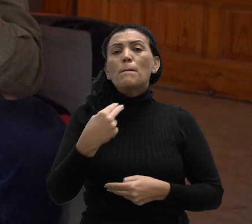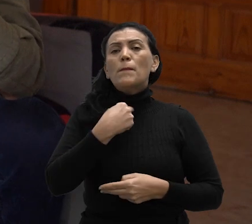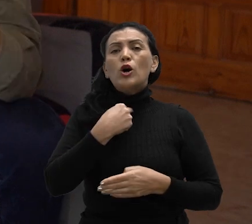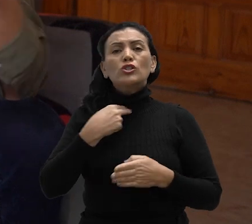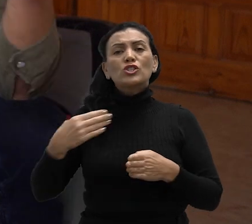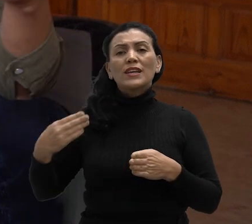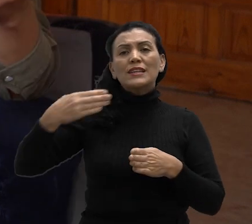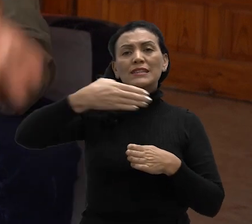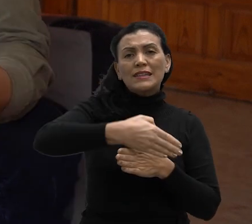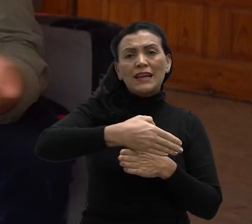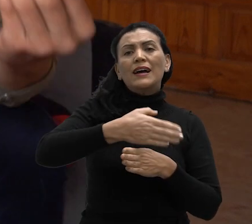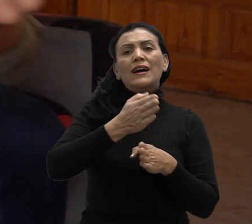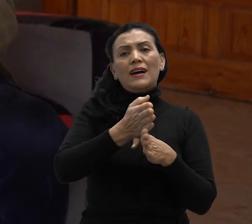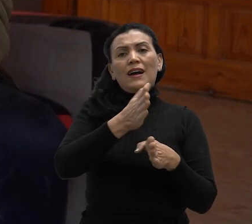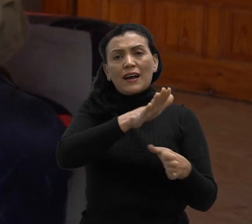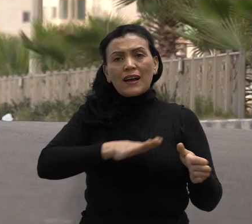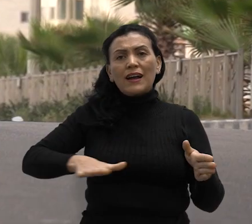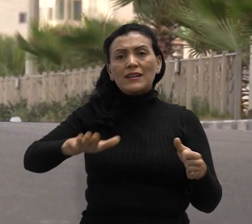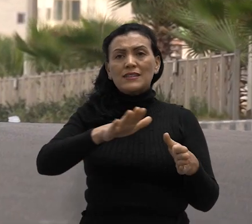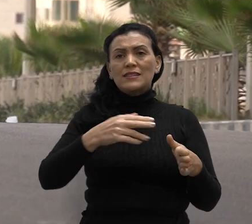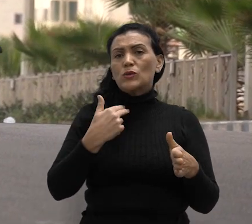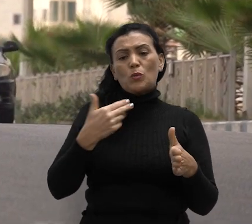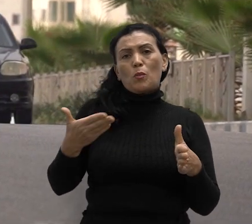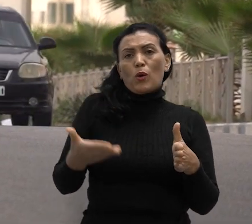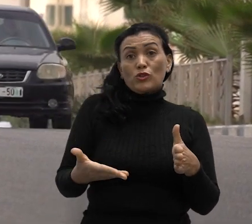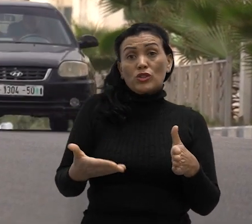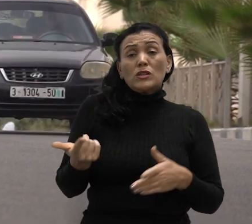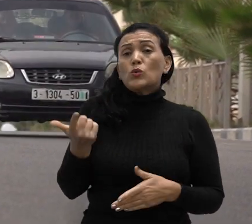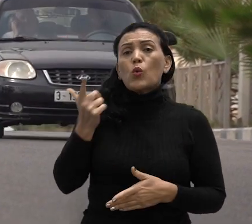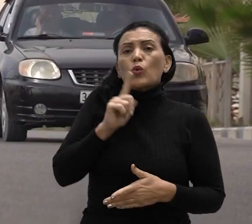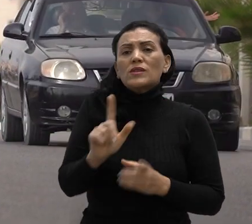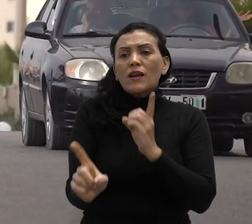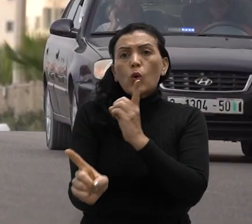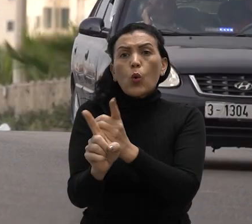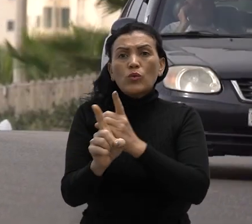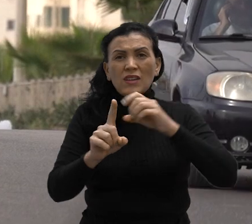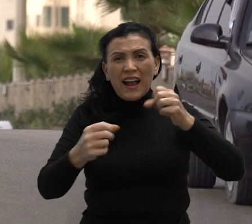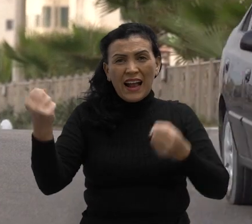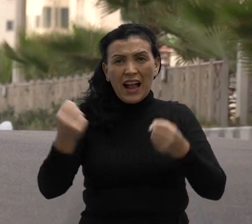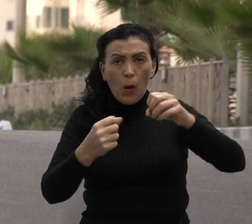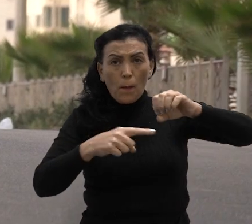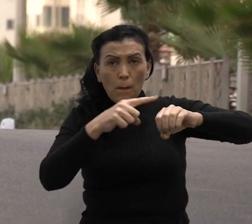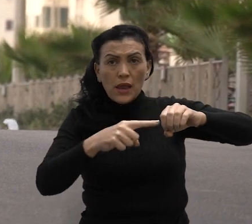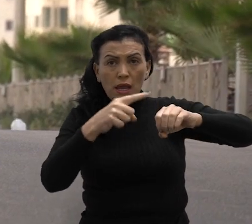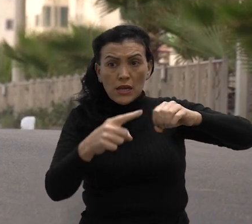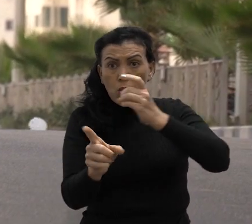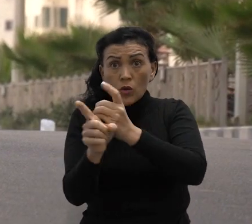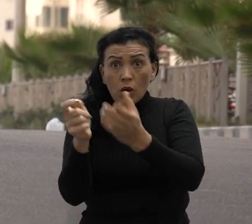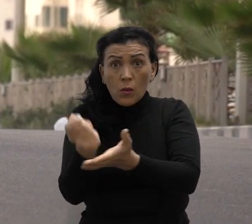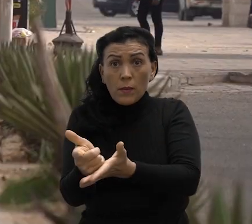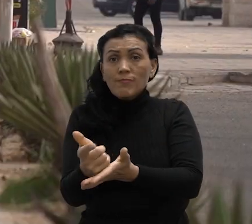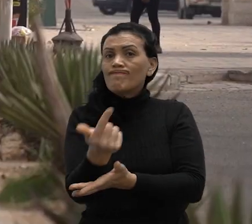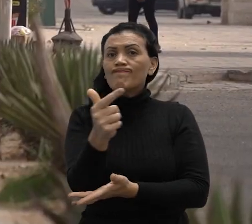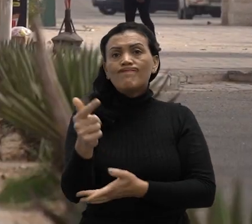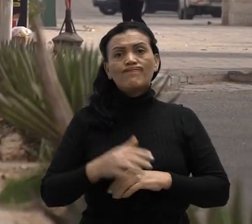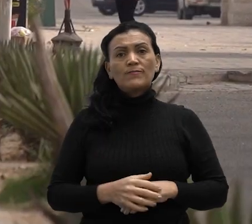في غزه، يعني لقيتها في غزه خارجيا بدك تلفلف، قول له ليش مش مغير كاوشوكة السيارة؟ عجل السيارة نبدأها، ليش مش مدخله؟